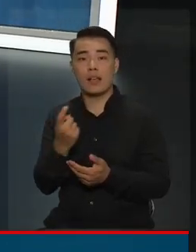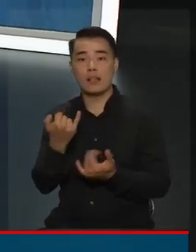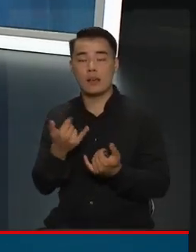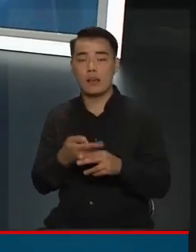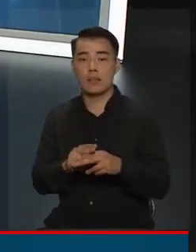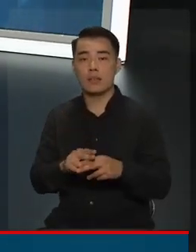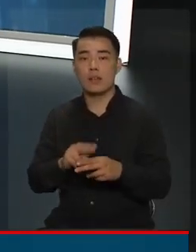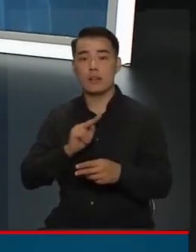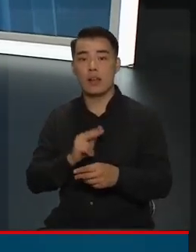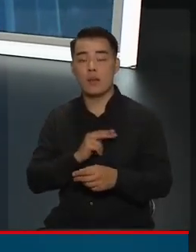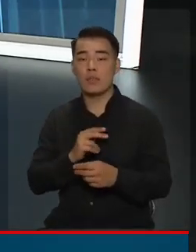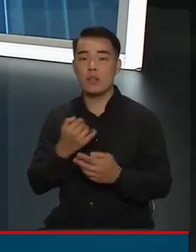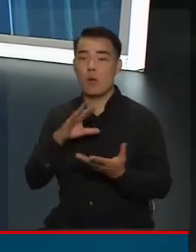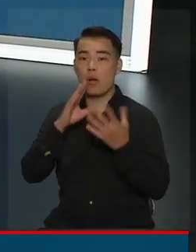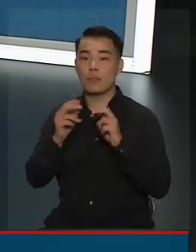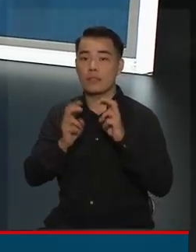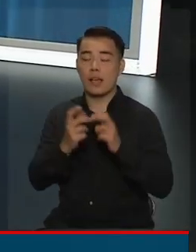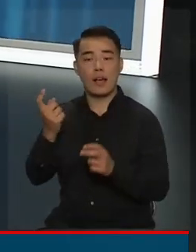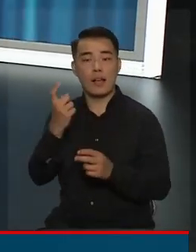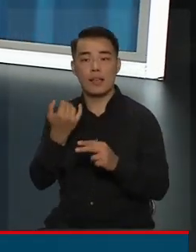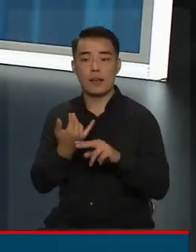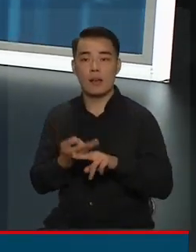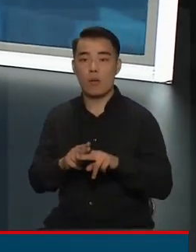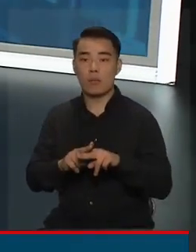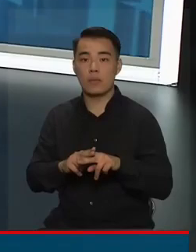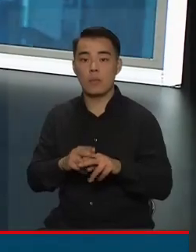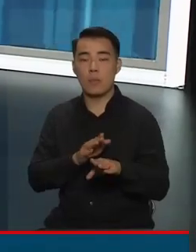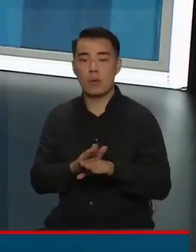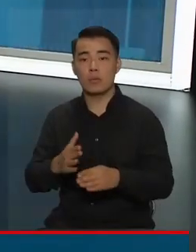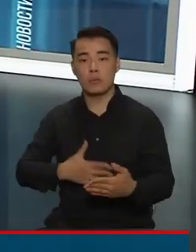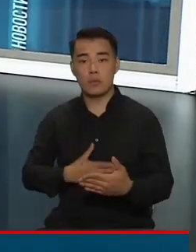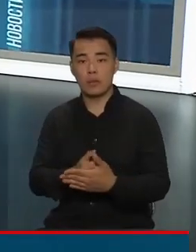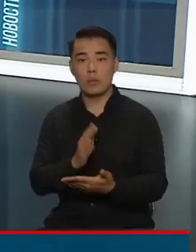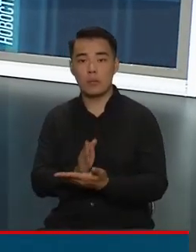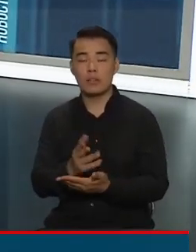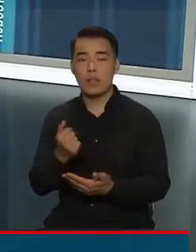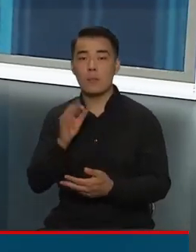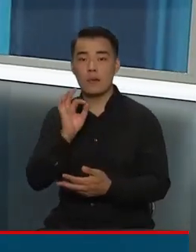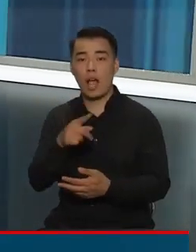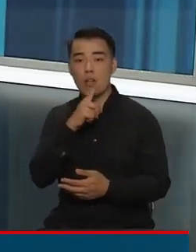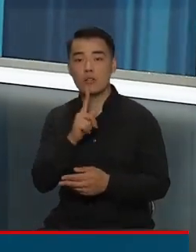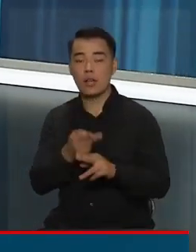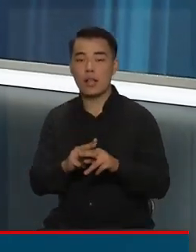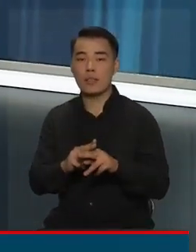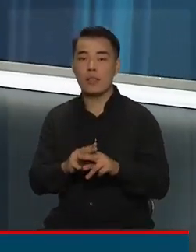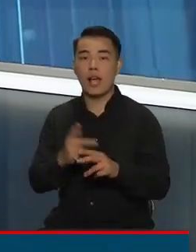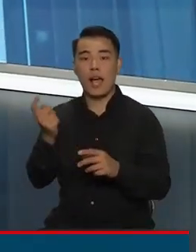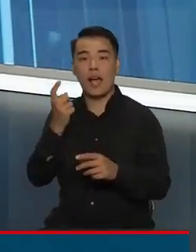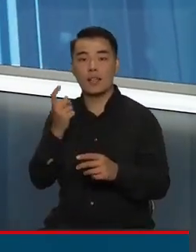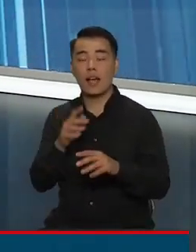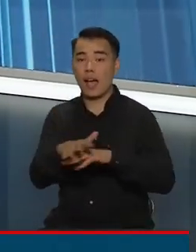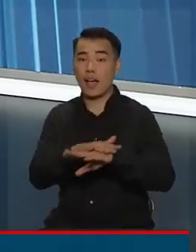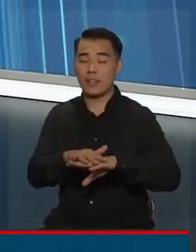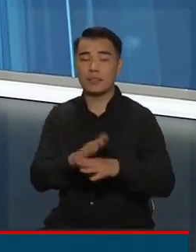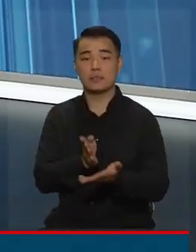шаруалардың жұмысы, шаруалардың нәтижесі ол халықтың тоқ болуы ғой. Сондықтан да әрине дұрыс айтып жатсыз, шаруаларды айналып кетуге болмайды,